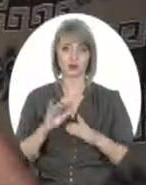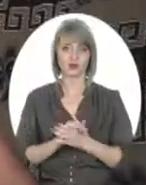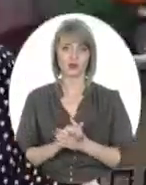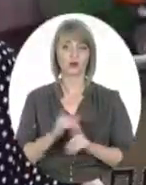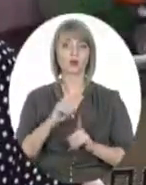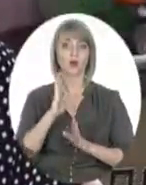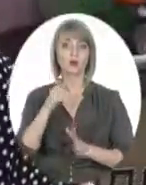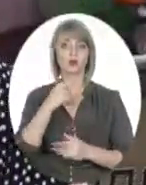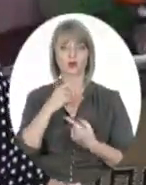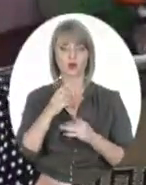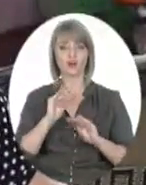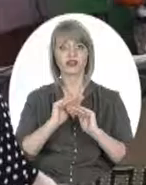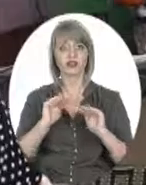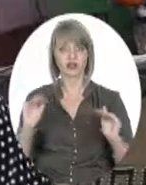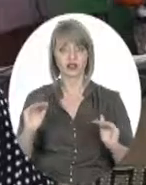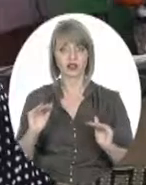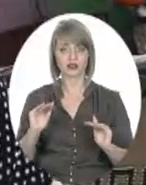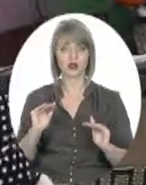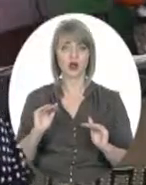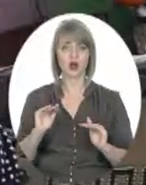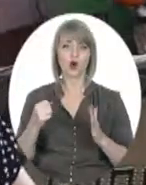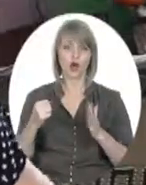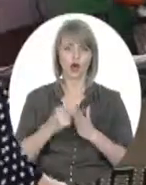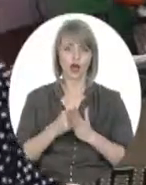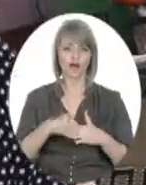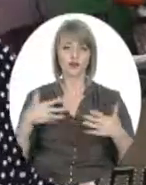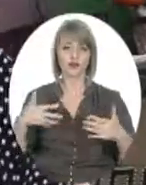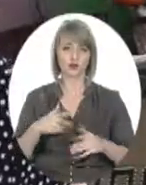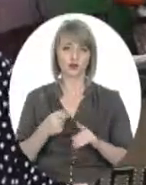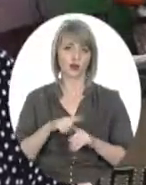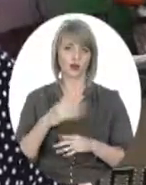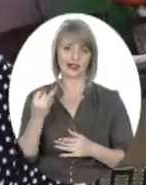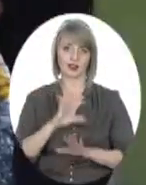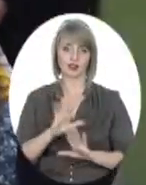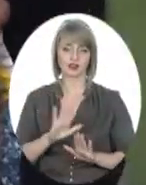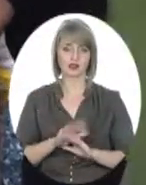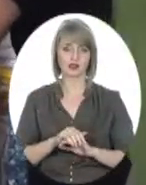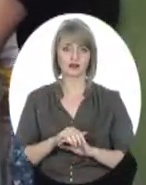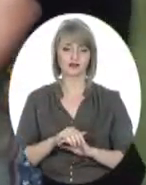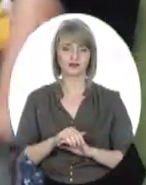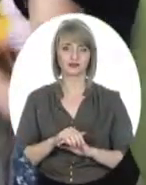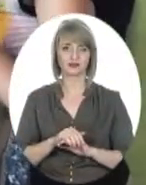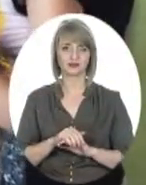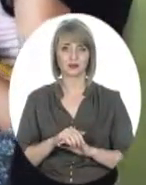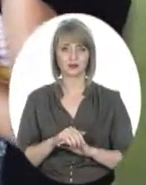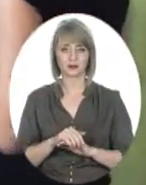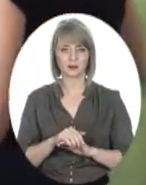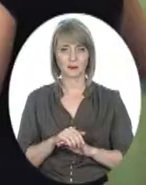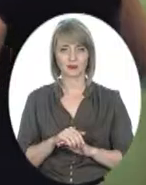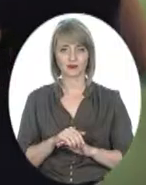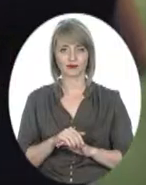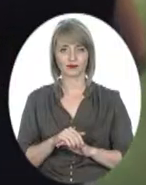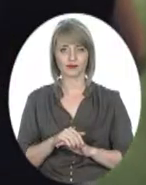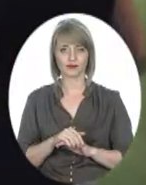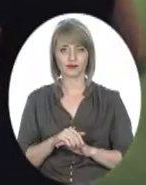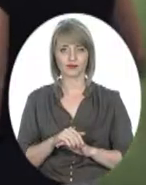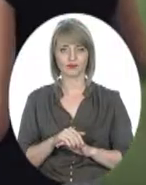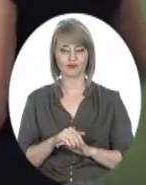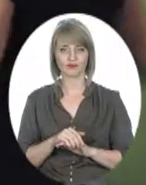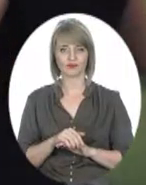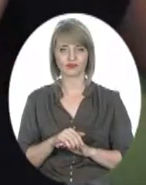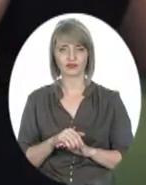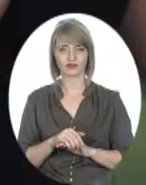атлетике, и в толкании ядра. То есть она универсальный человек, который, ну, все может буквально. Ну, вот только ограничение в 3 видах, поэтому у нее с королевы